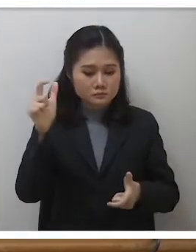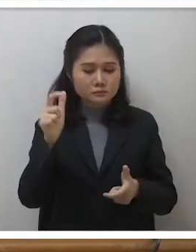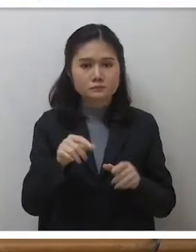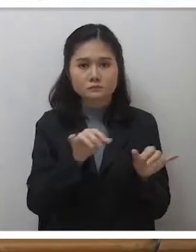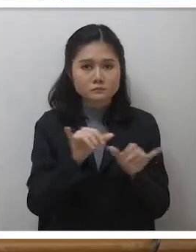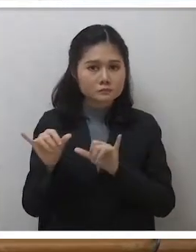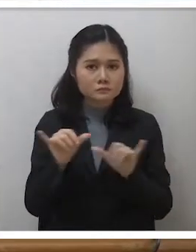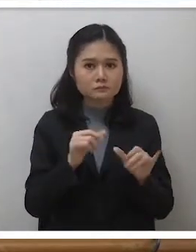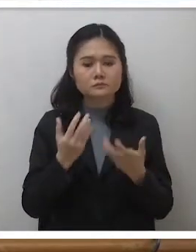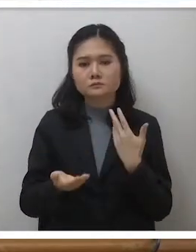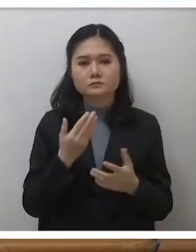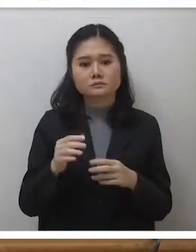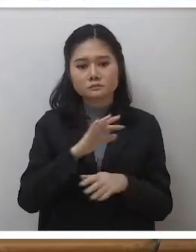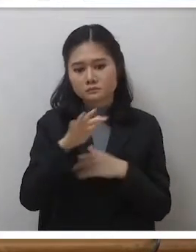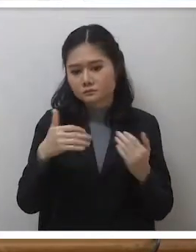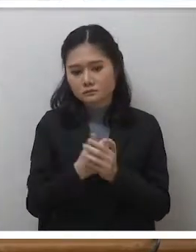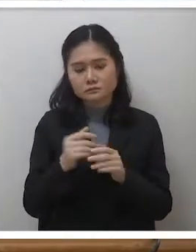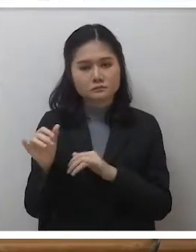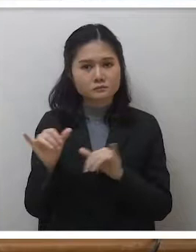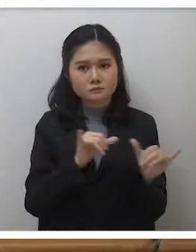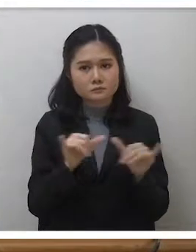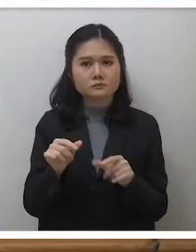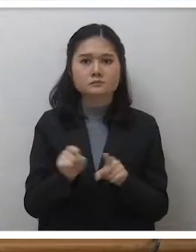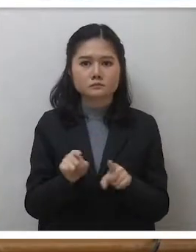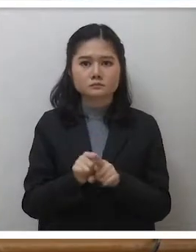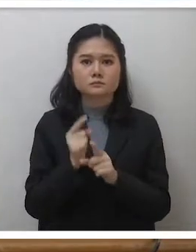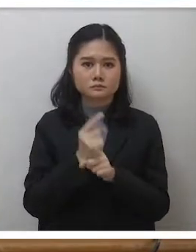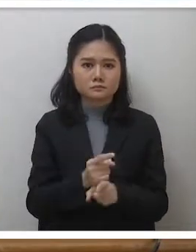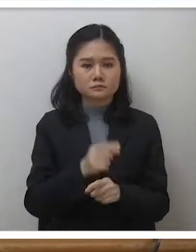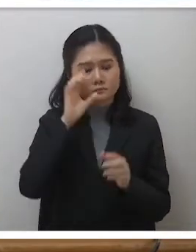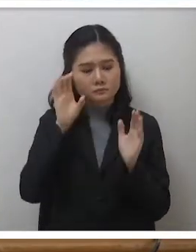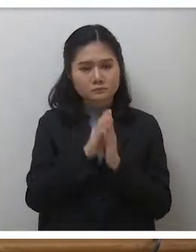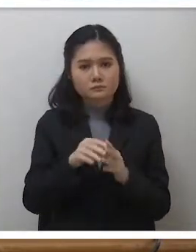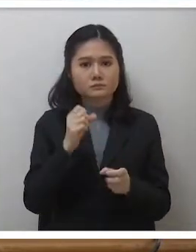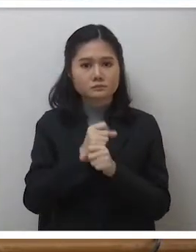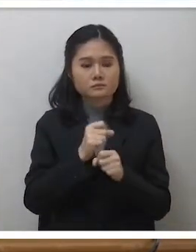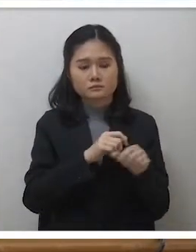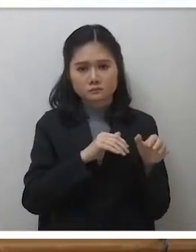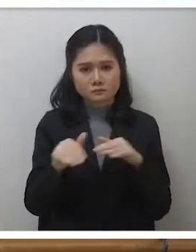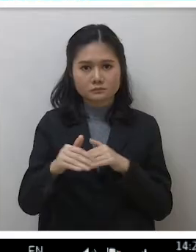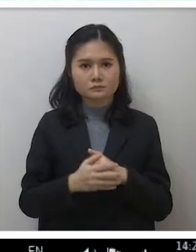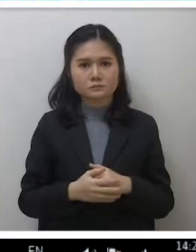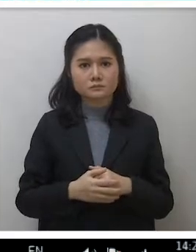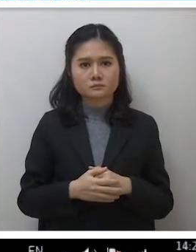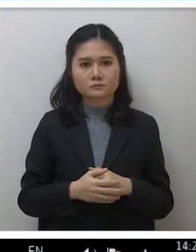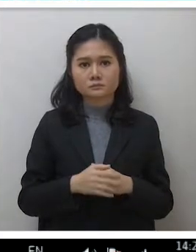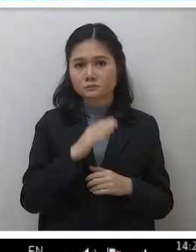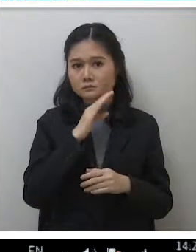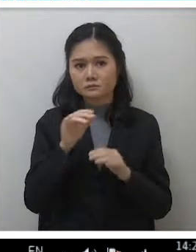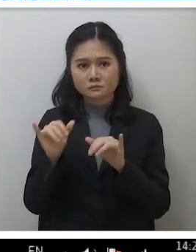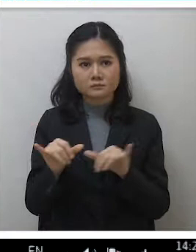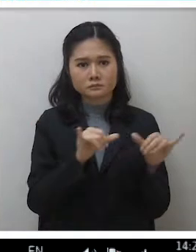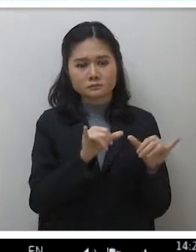ขยับเนี่ยทั้งแถบเนี่ยจะขยับไปด้วยภาพจะไปพร้อมกันนะครับนะครับครูขยับ